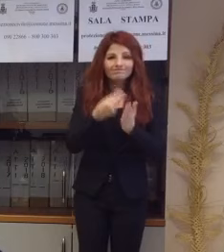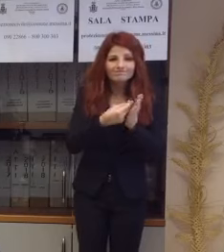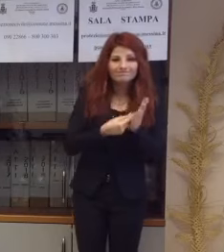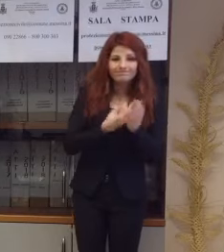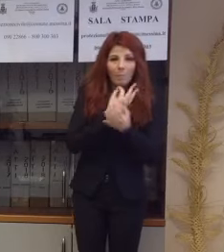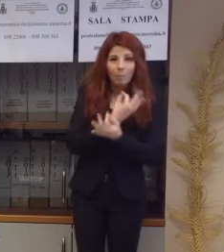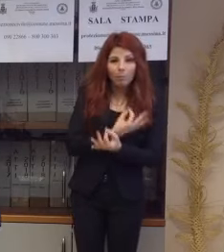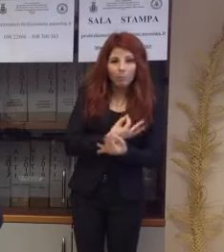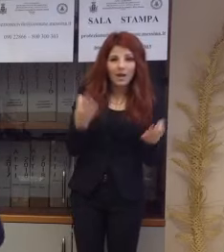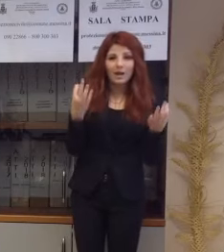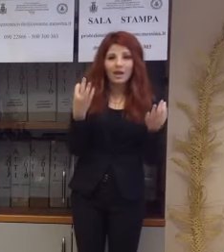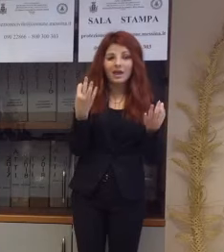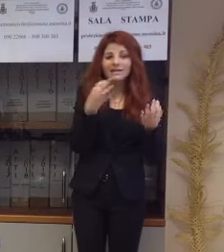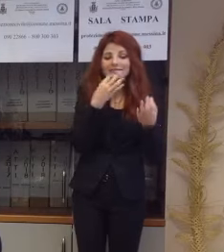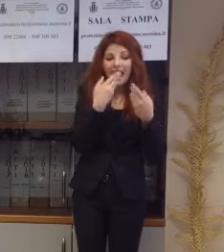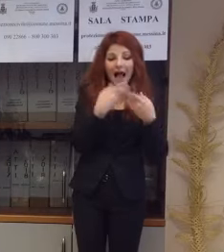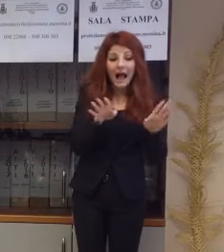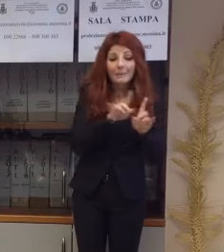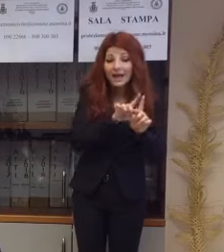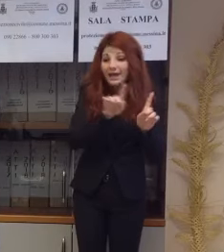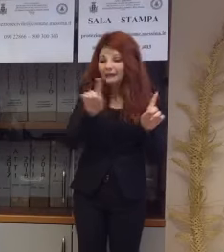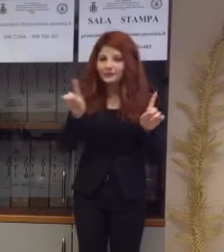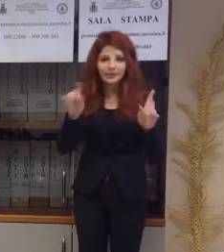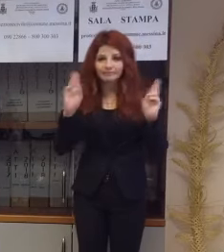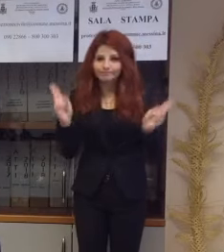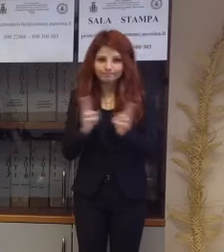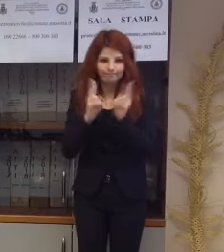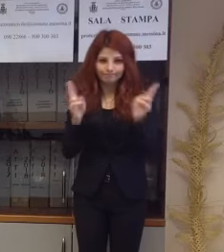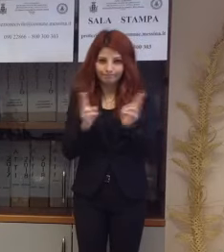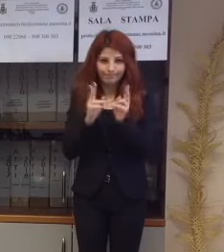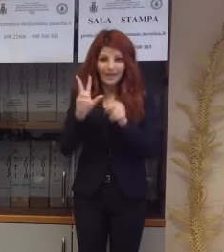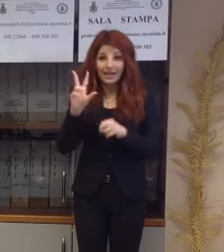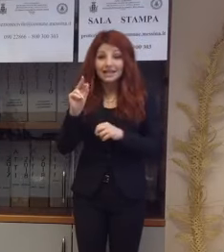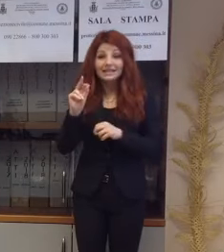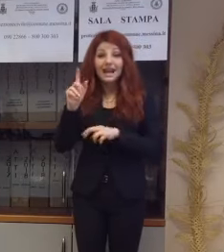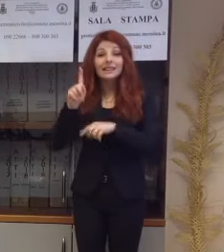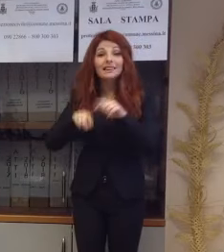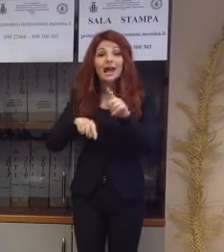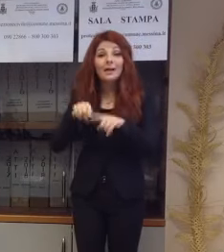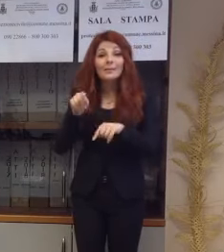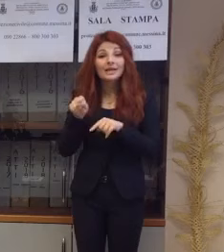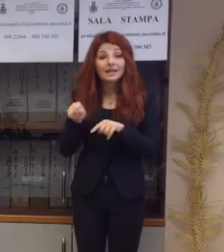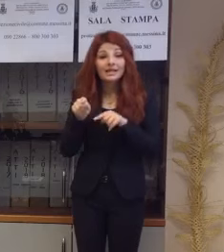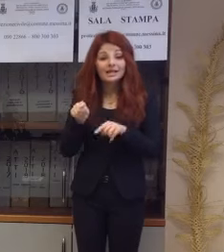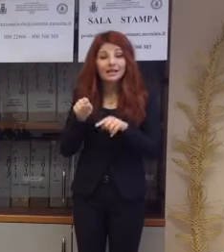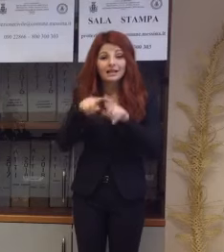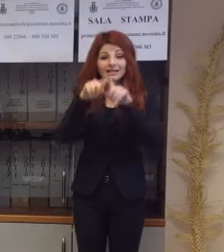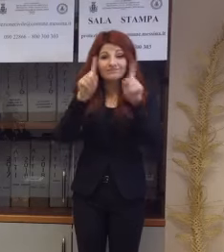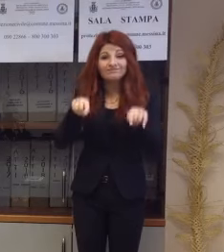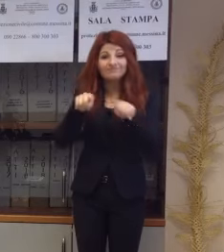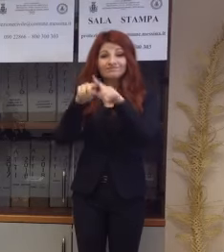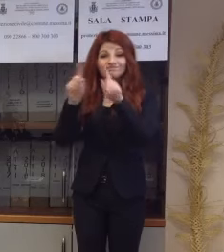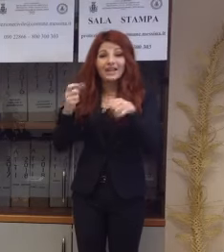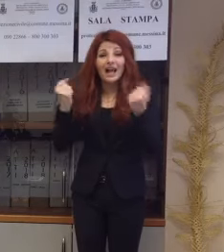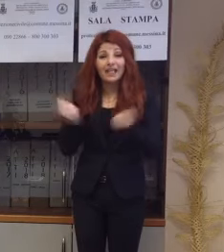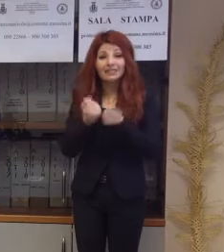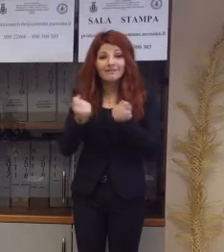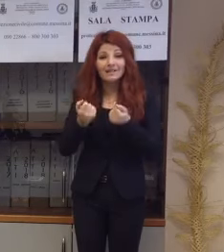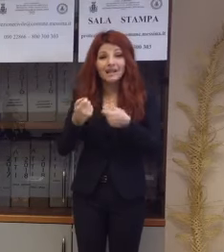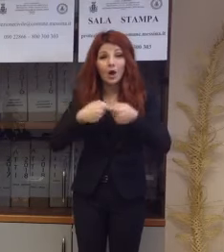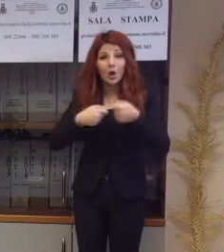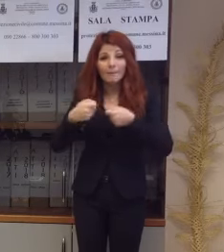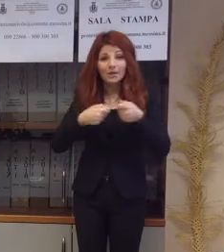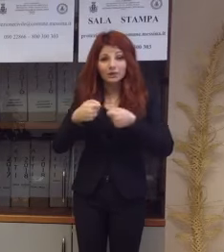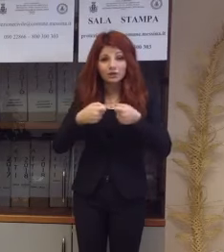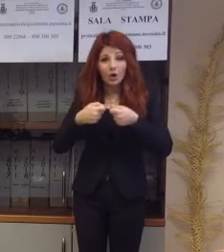vita. Quindi altra scadenza importante, 30 di aprile, tutte le attività commerciali che si vogliono convenzionare hanno